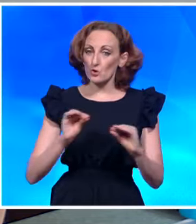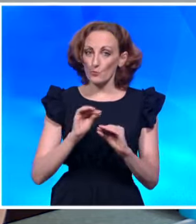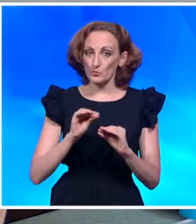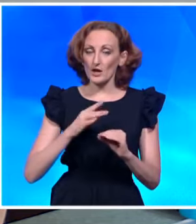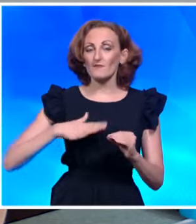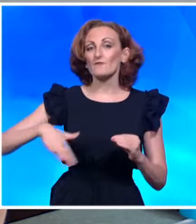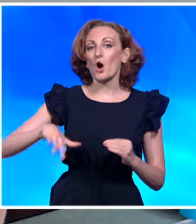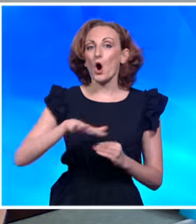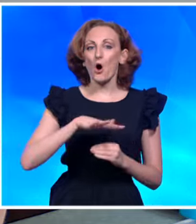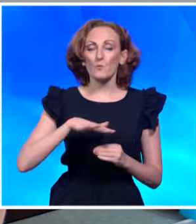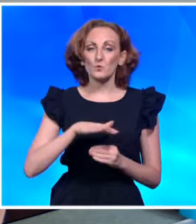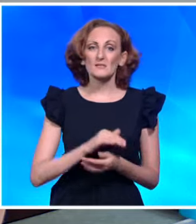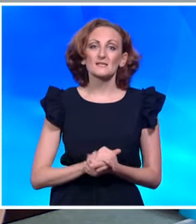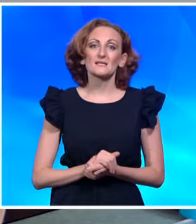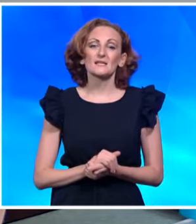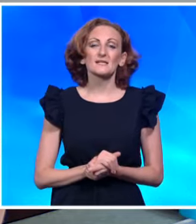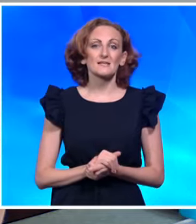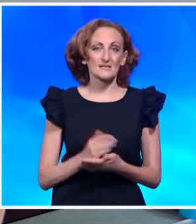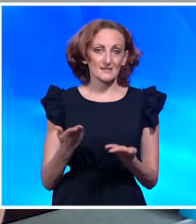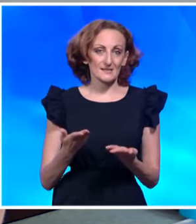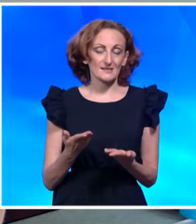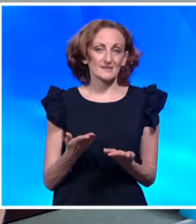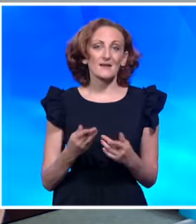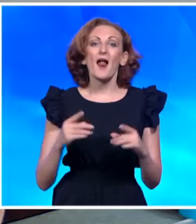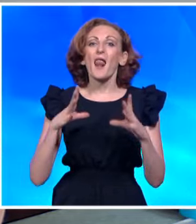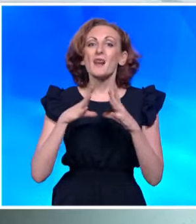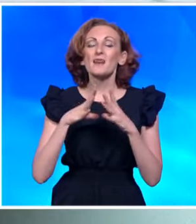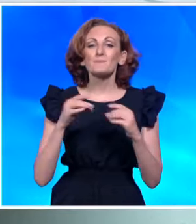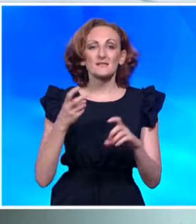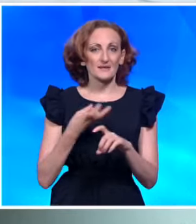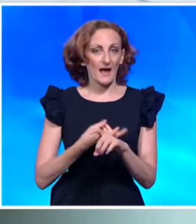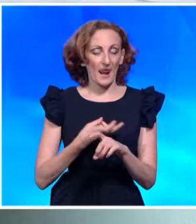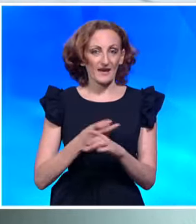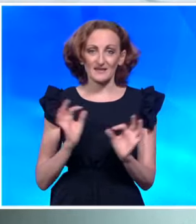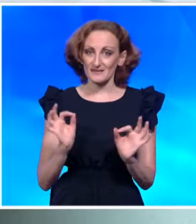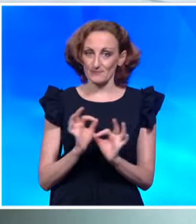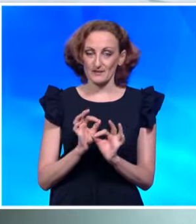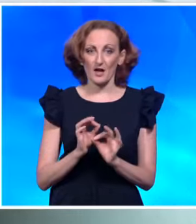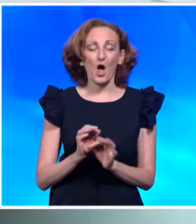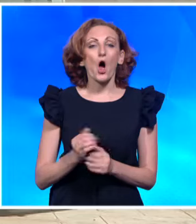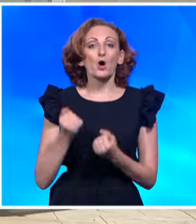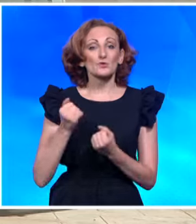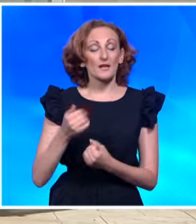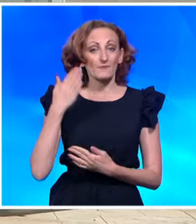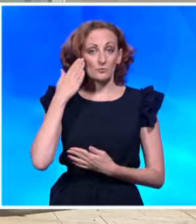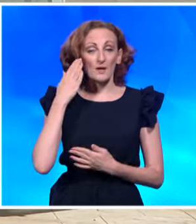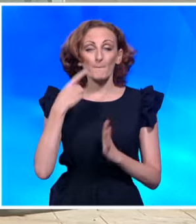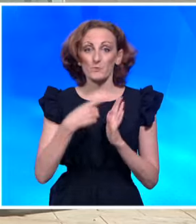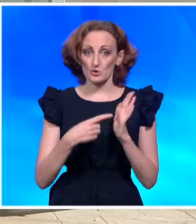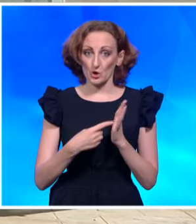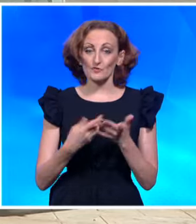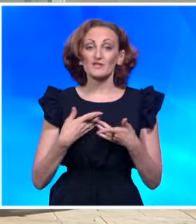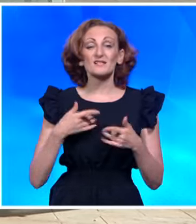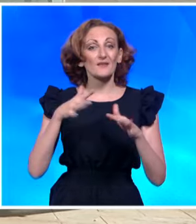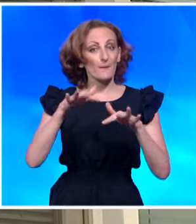области с установен недостиг на специалисти. От Здравното министерство посочват, че искат да привлекат